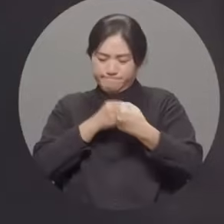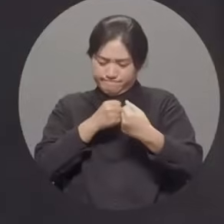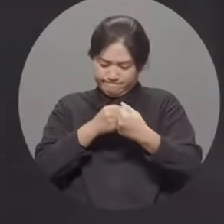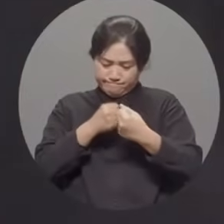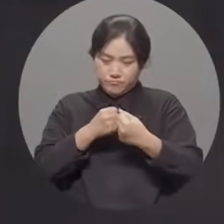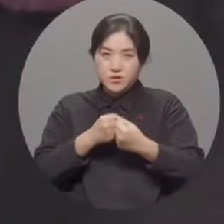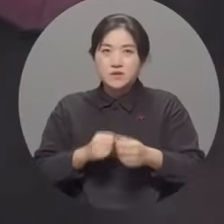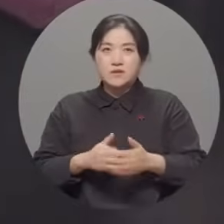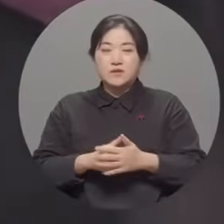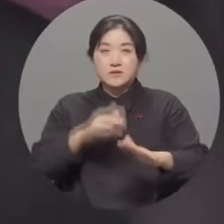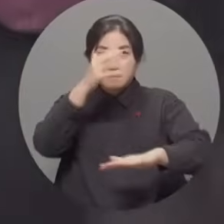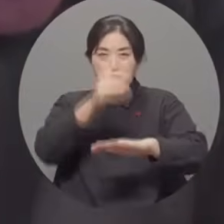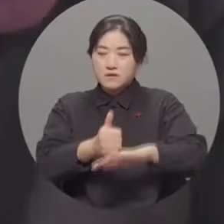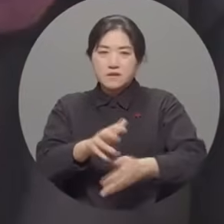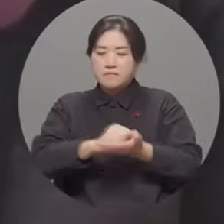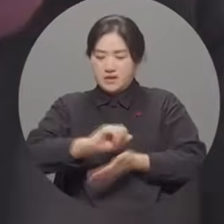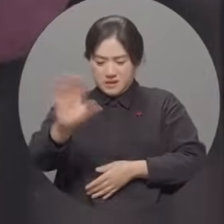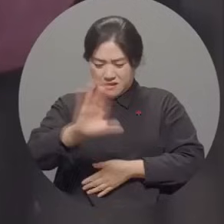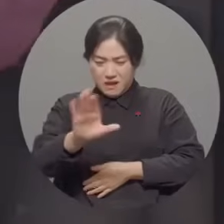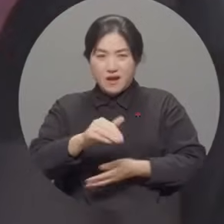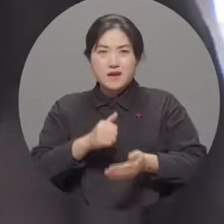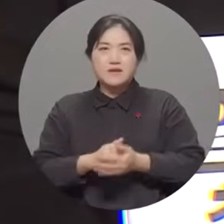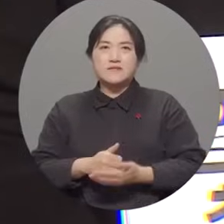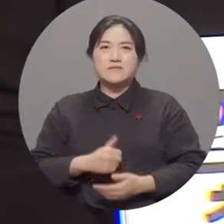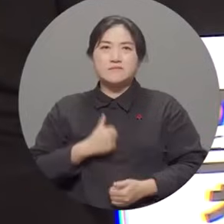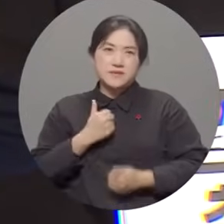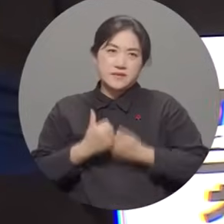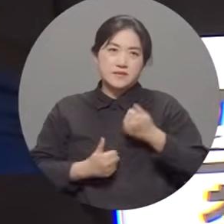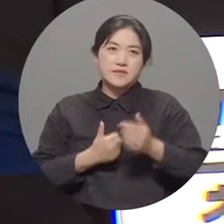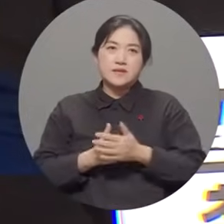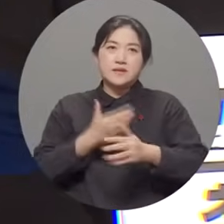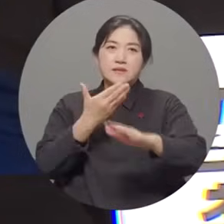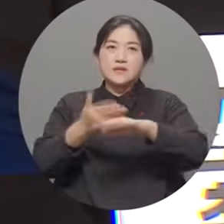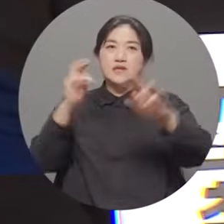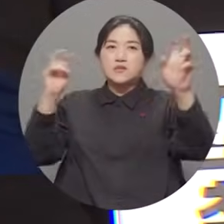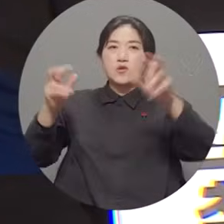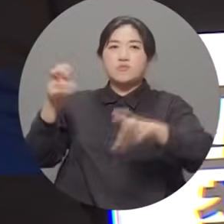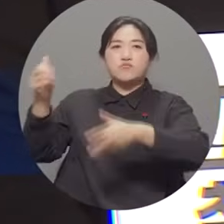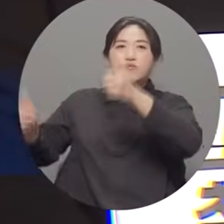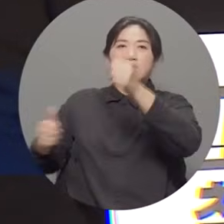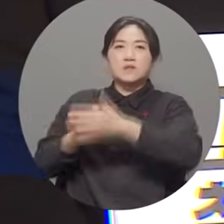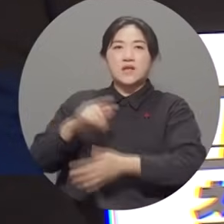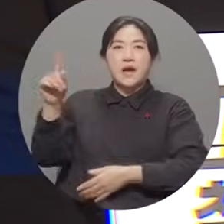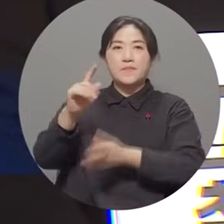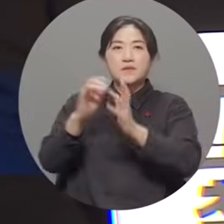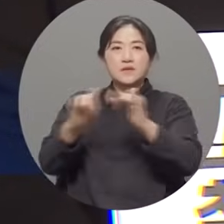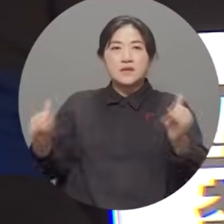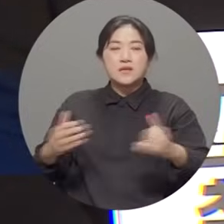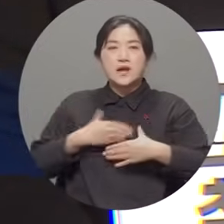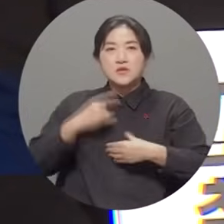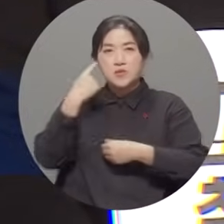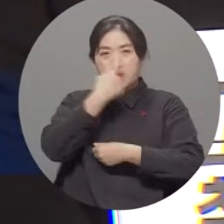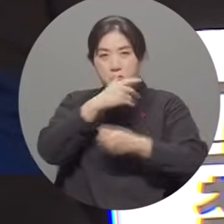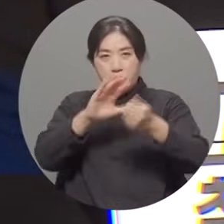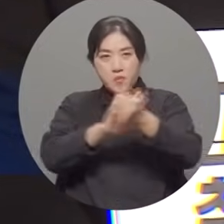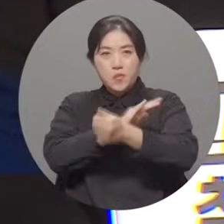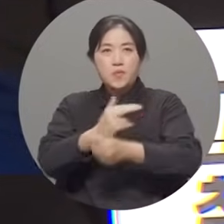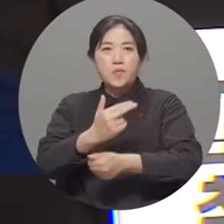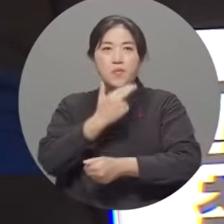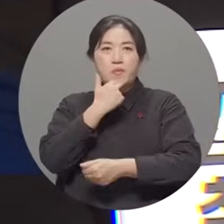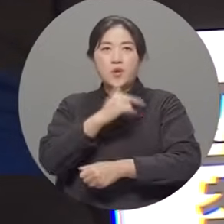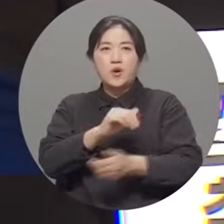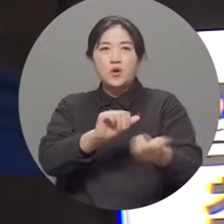절대 받아들일 수 없다며 반발했습니다. 다른 기업주들은 아무리 많은 사람들을 안전보장